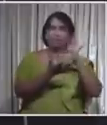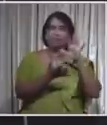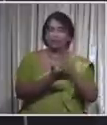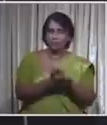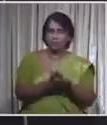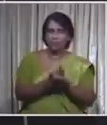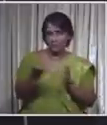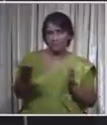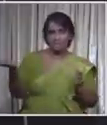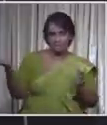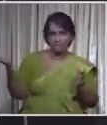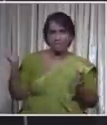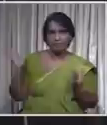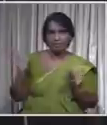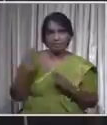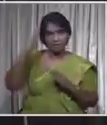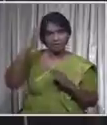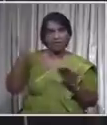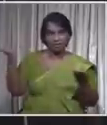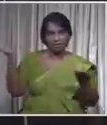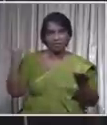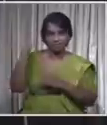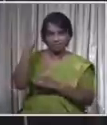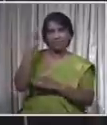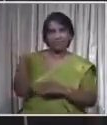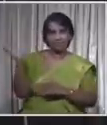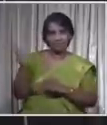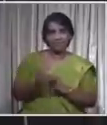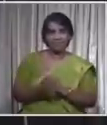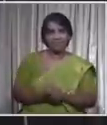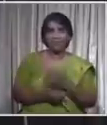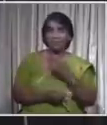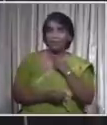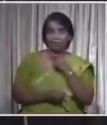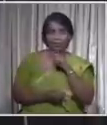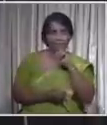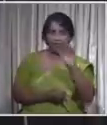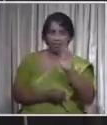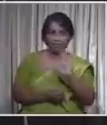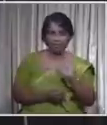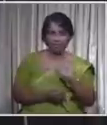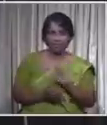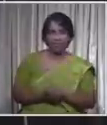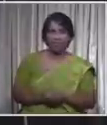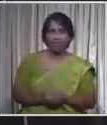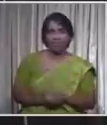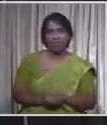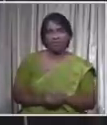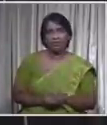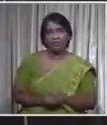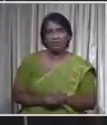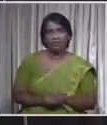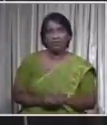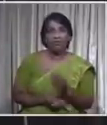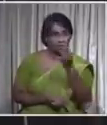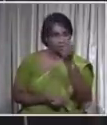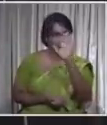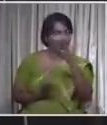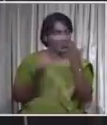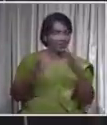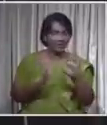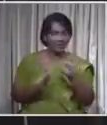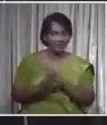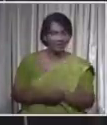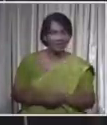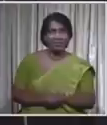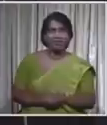පැත්තෙන් දාපුවා තමයි මේ මේ අතුසපෝ ආයේ තමයි මෙතන ඉන්නේ. හරිද මං බොරු කියන්නේ නැහැ. මෙතන ඉන්න පොඩ්ඩක් මං තාම ඉවර නැහැ.